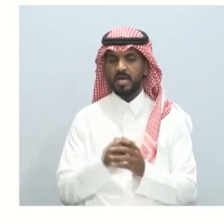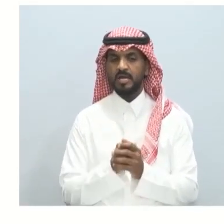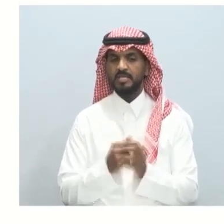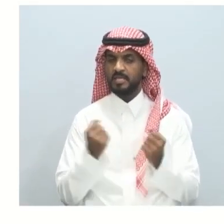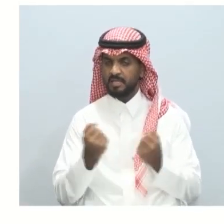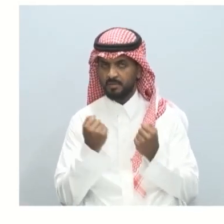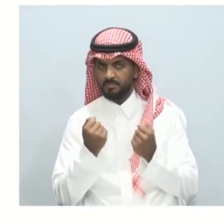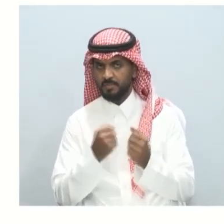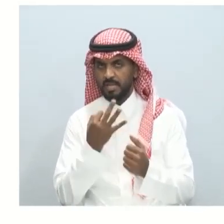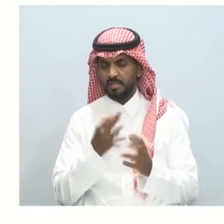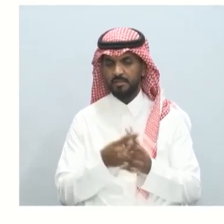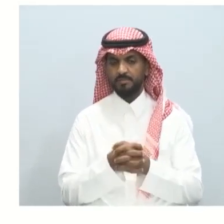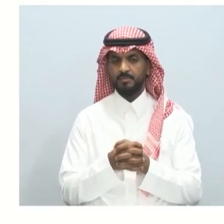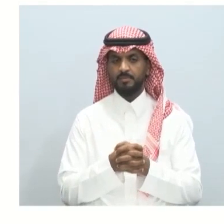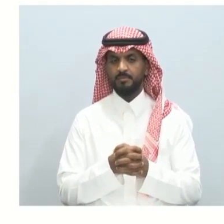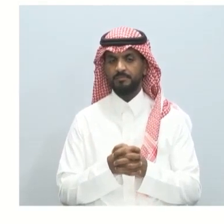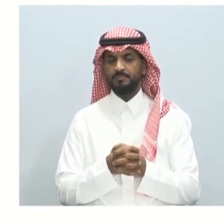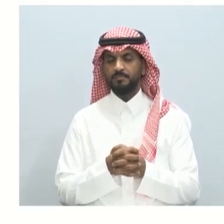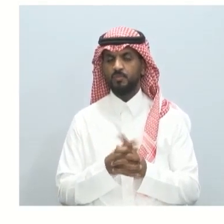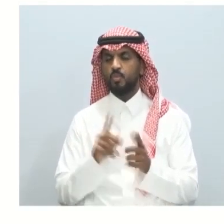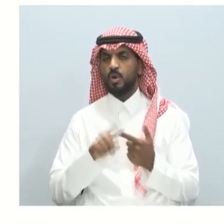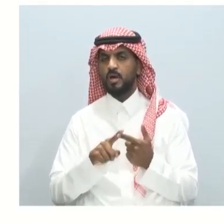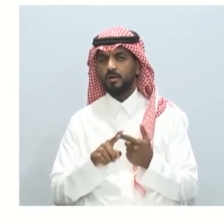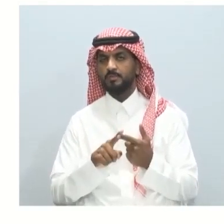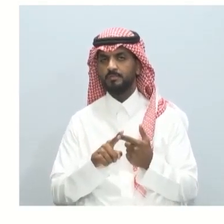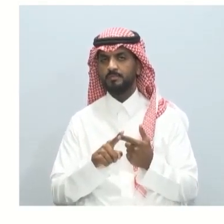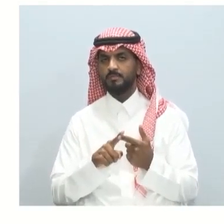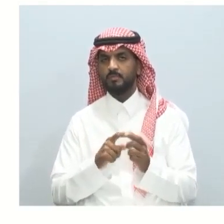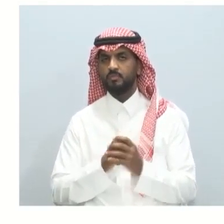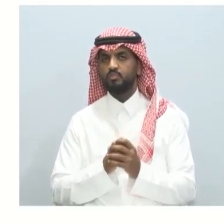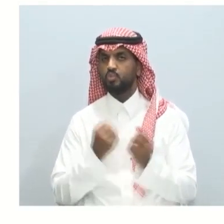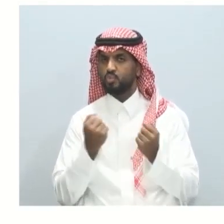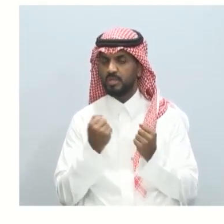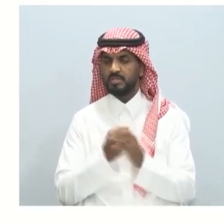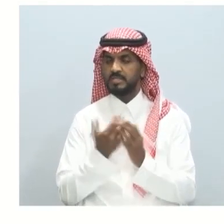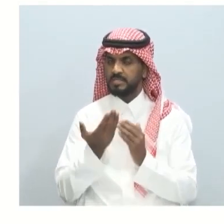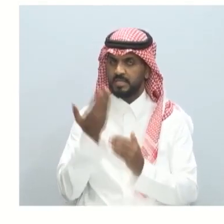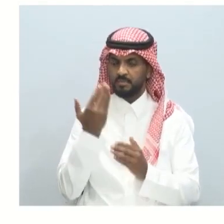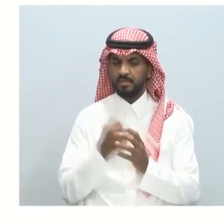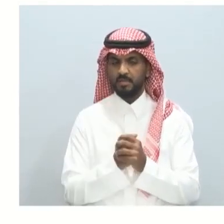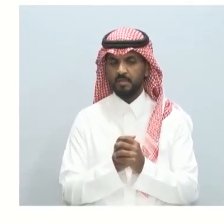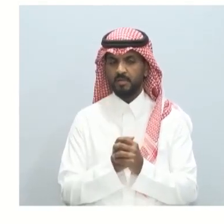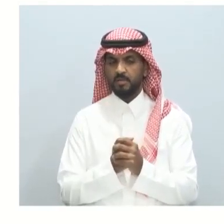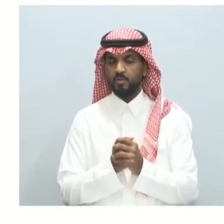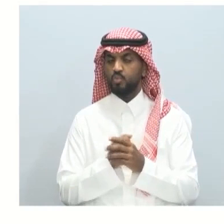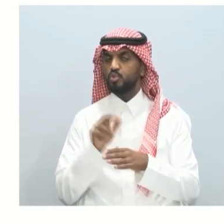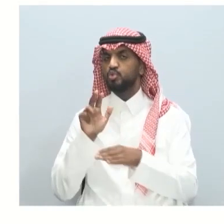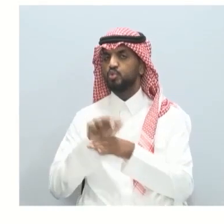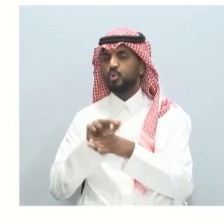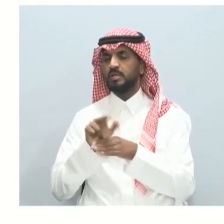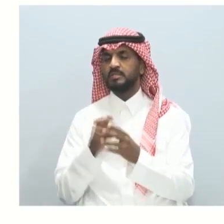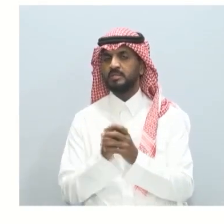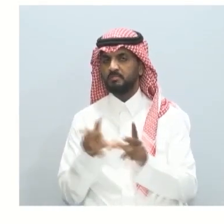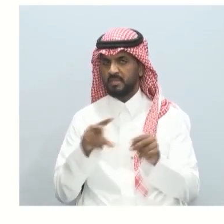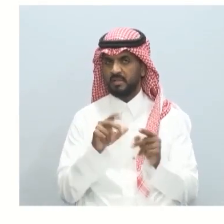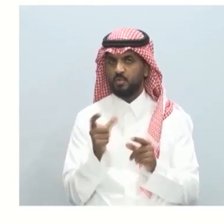على القراءه اخ يتدرب على القراءه وا واخر معتمد على قدراته السابقه والشروحات كما هو نواف